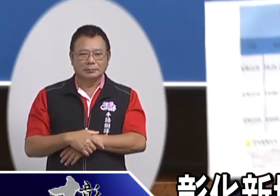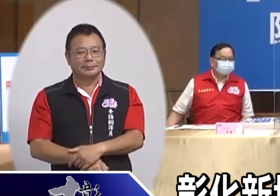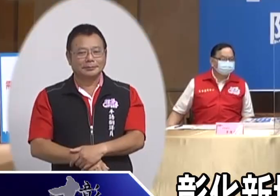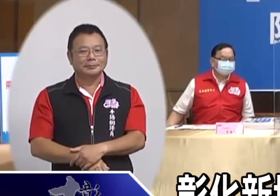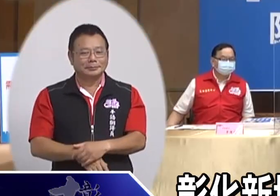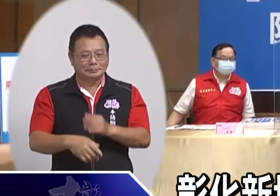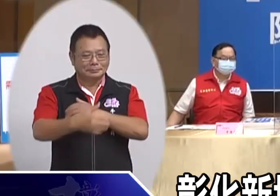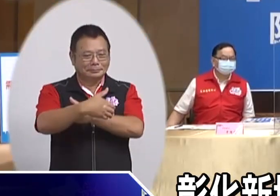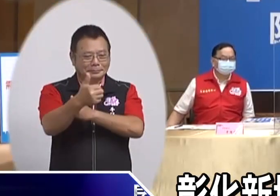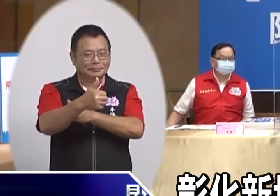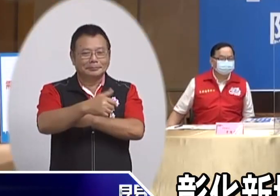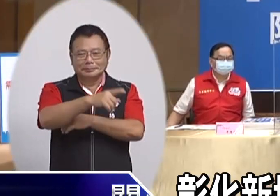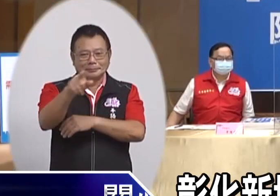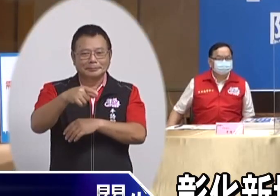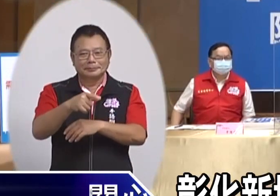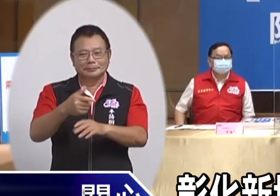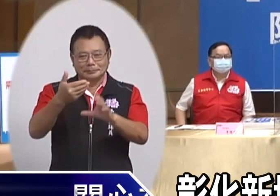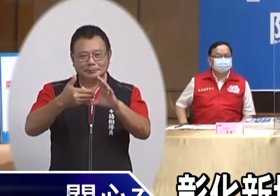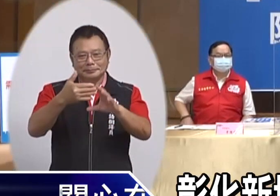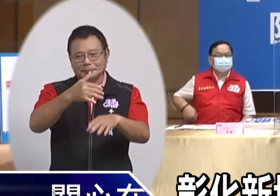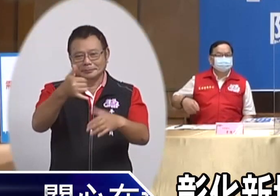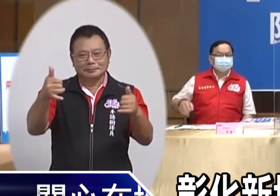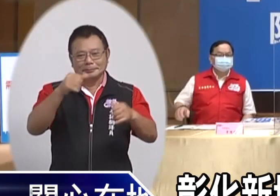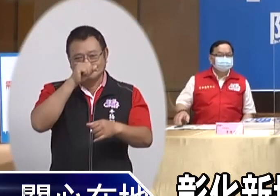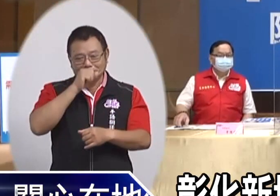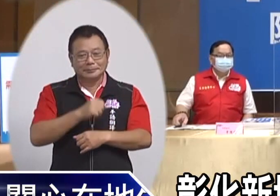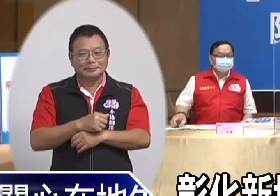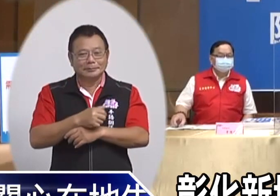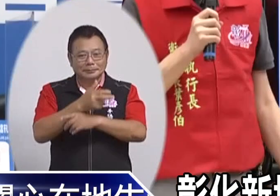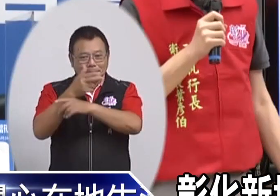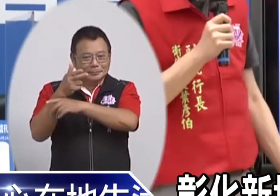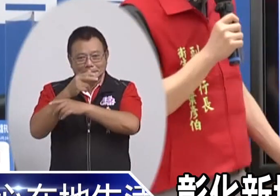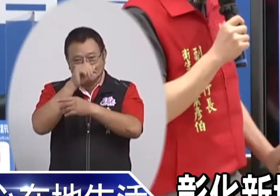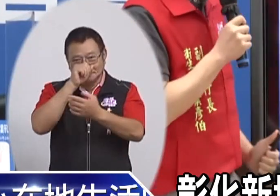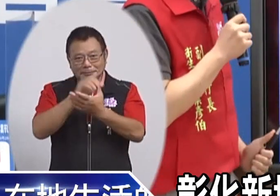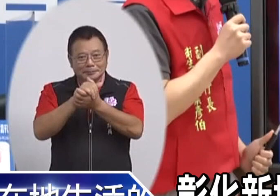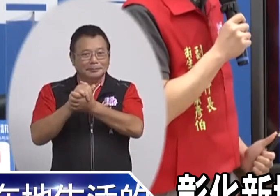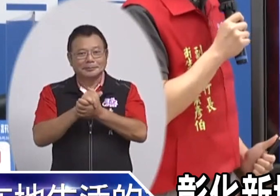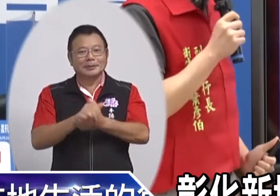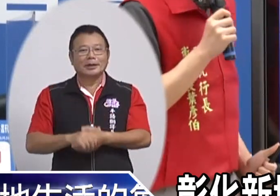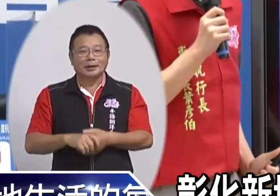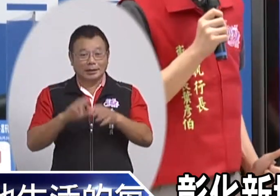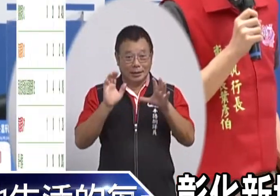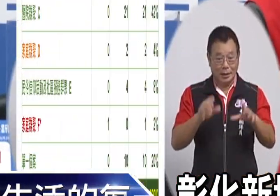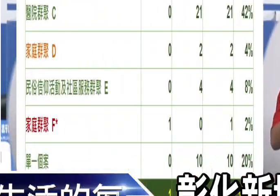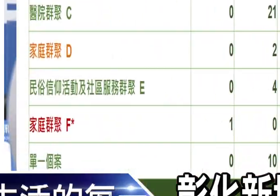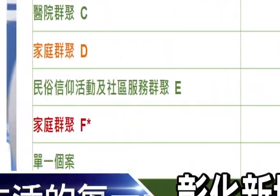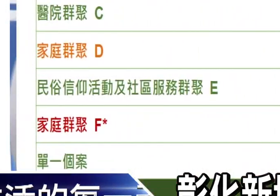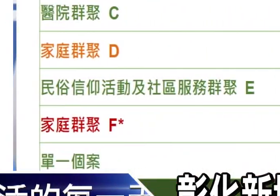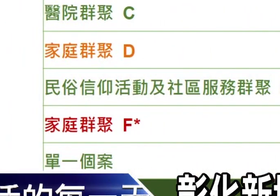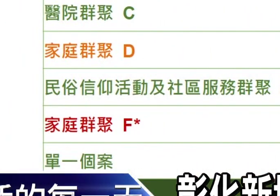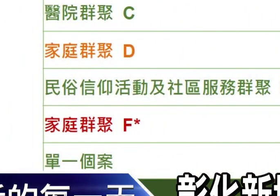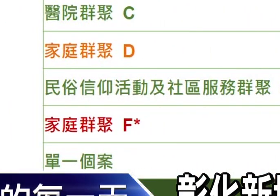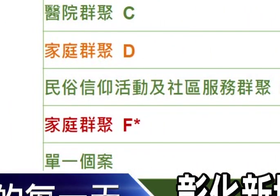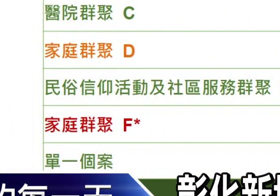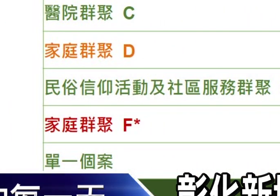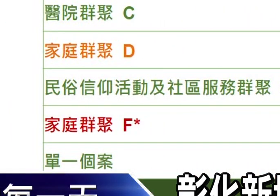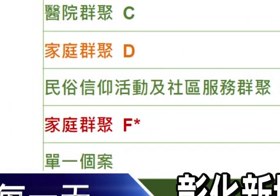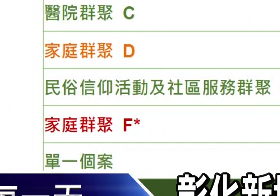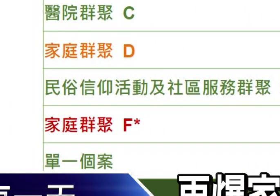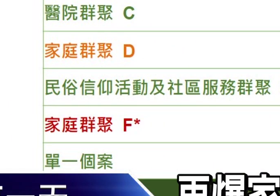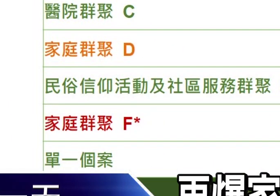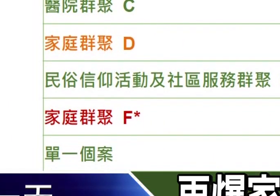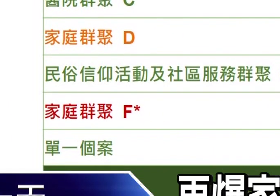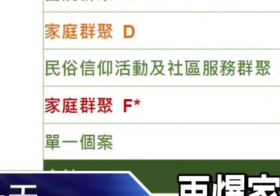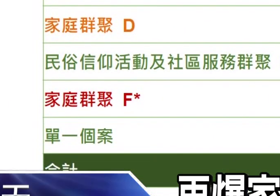卫生局指出，今日新增的个案，除了会形成家庭群组感染的风险以外，也会牵连到一场